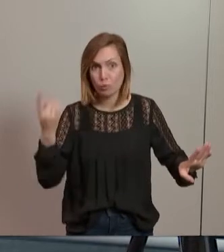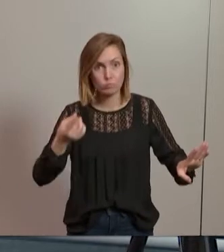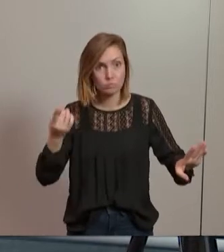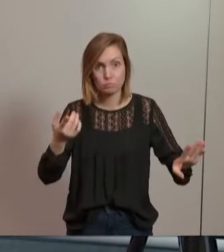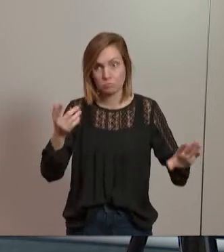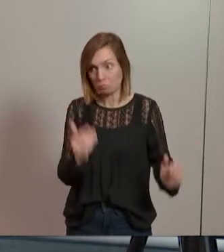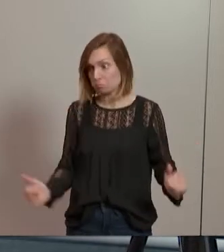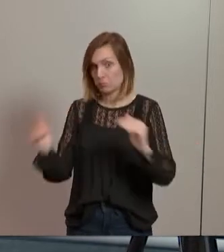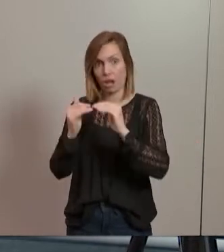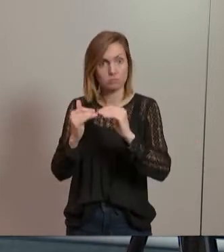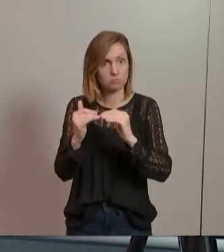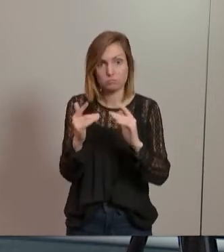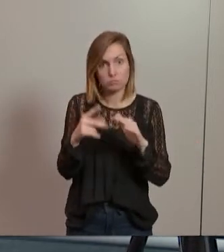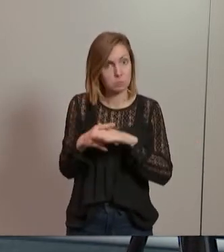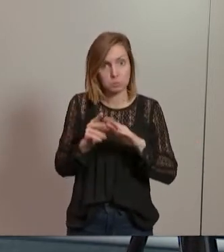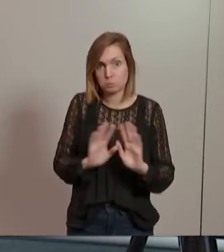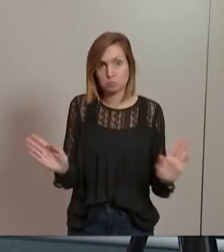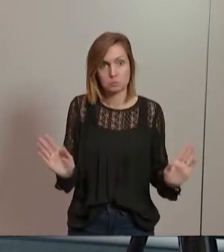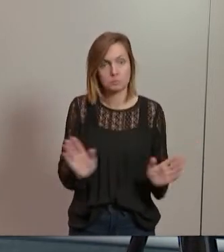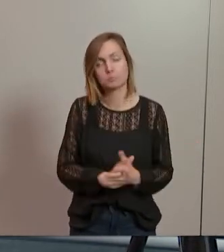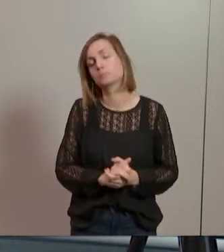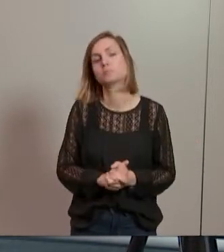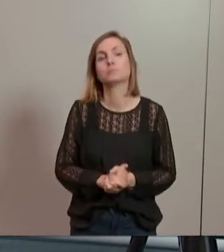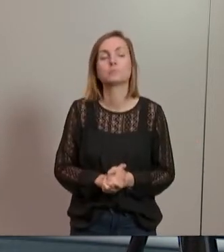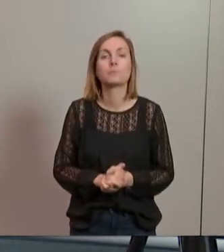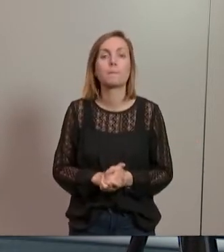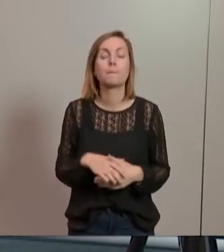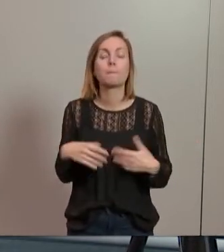nécessaire dès le début, inconditionnellement.